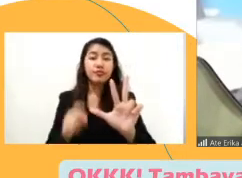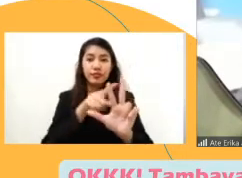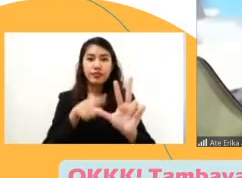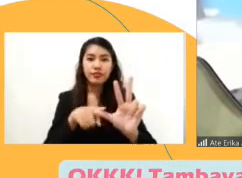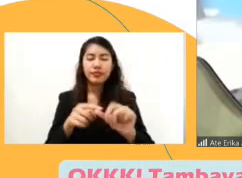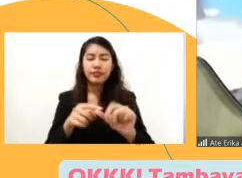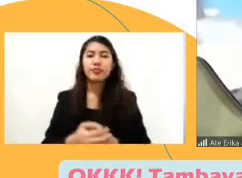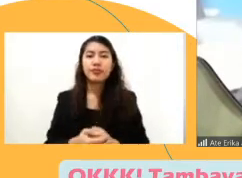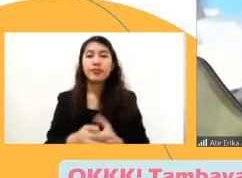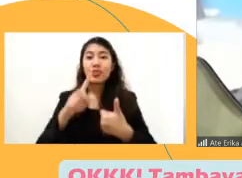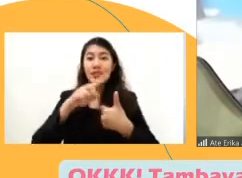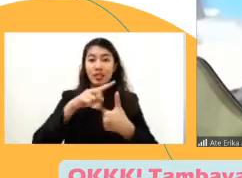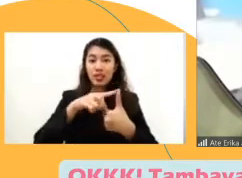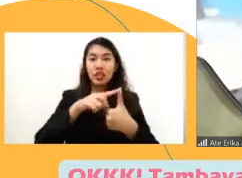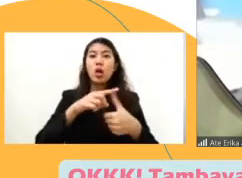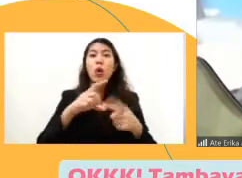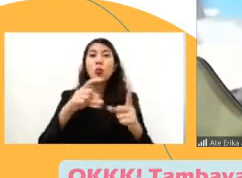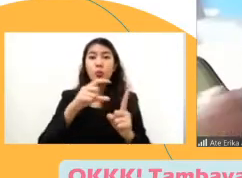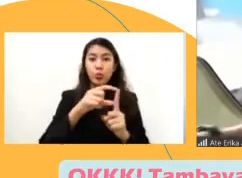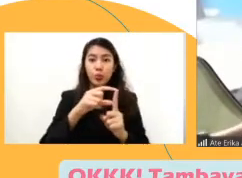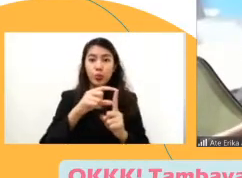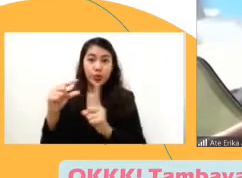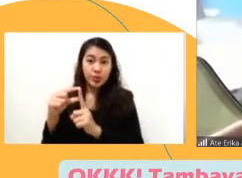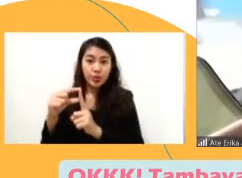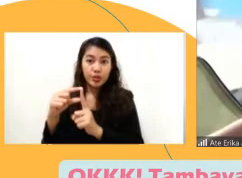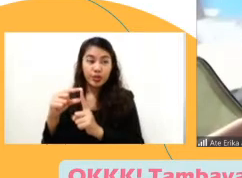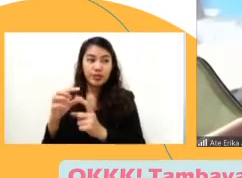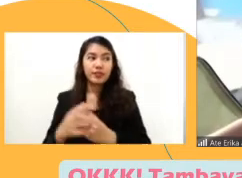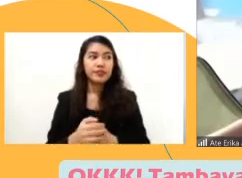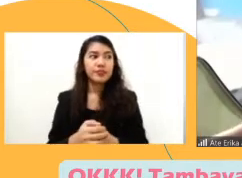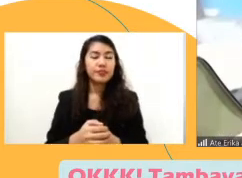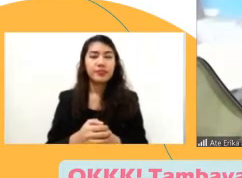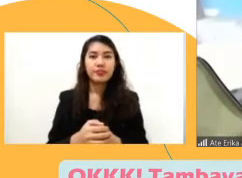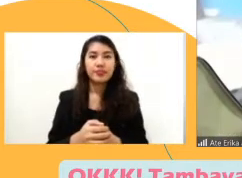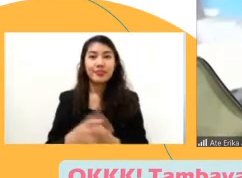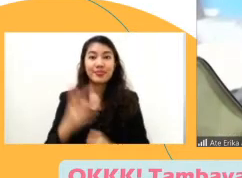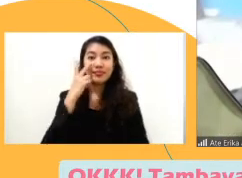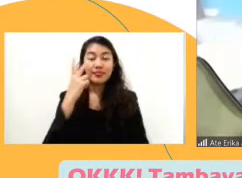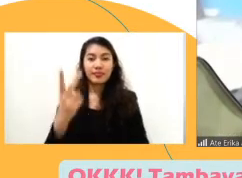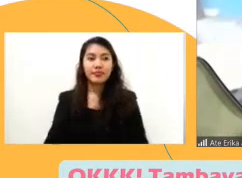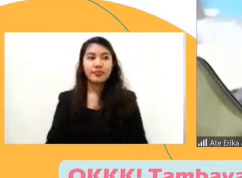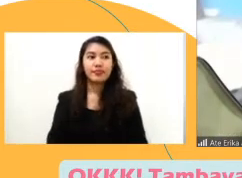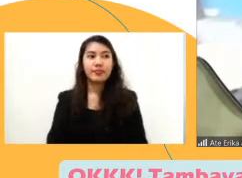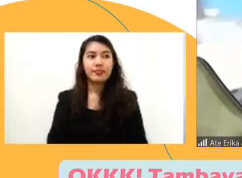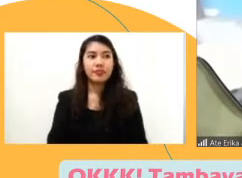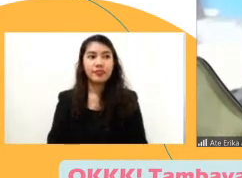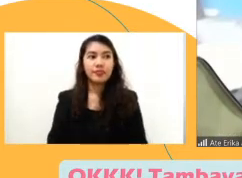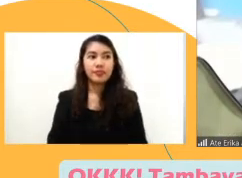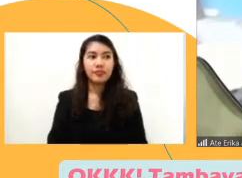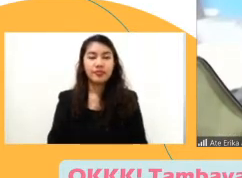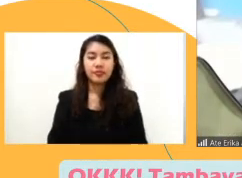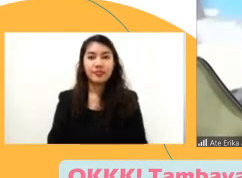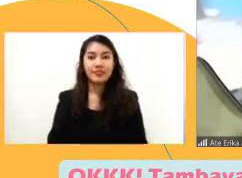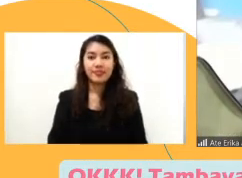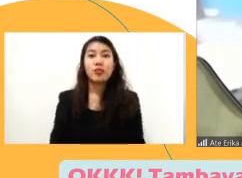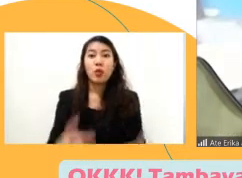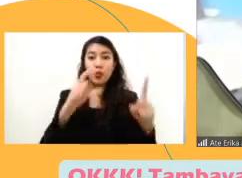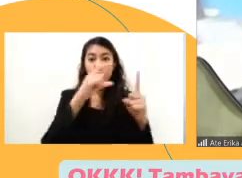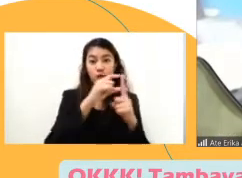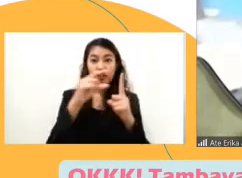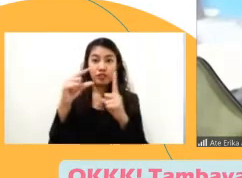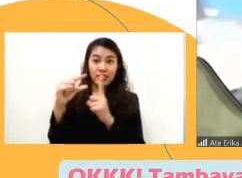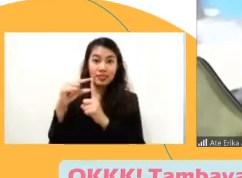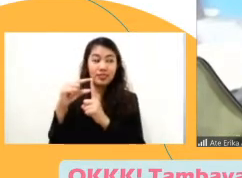salita or words. Type natin yan. One, words. Salita. Okay.